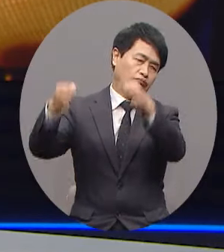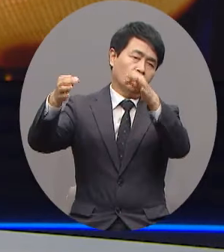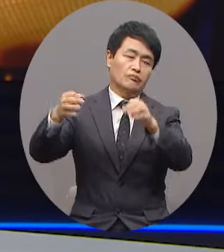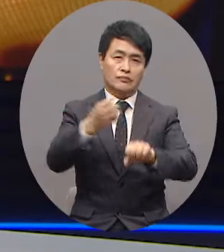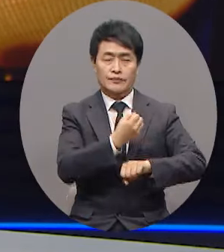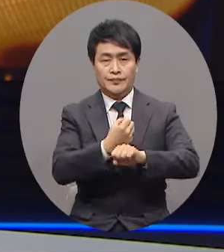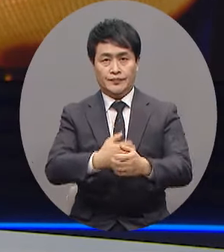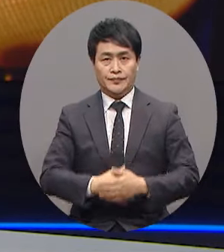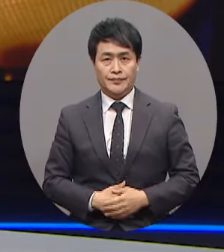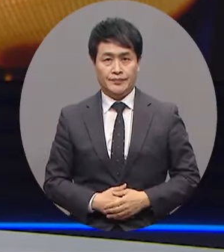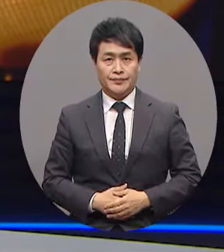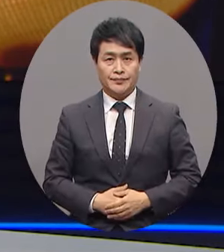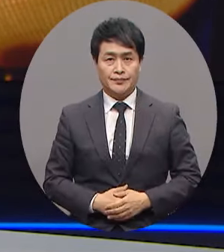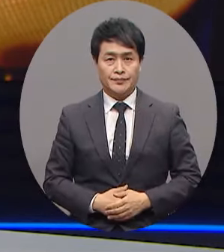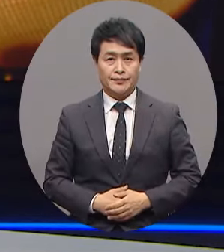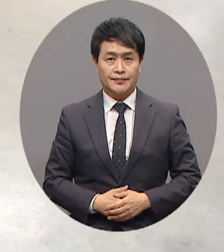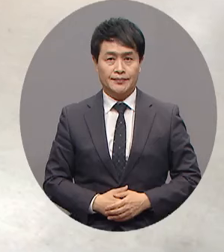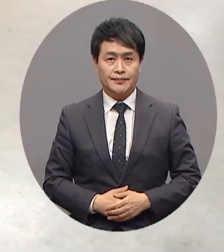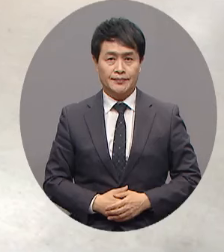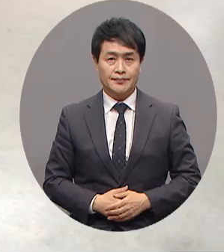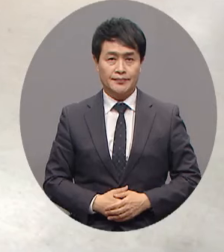박철현 기자입니다.